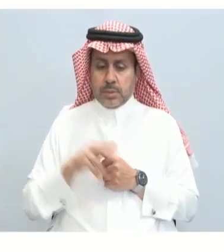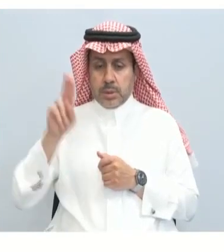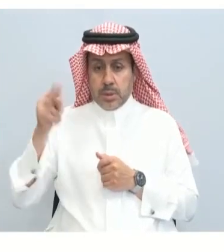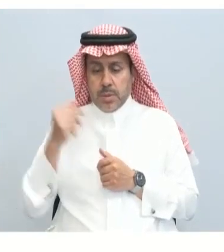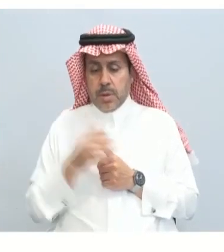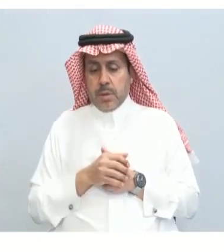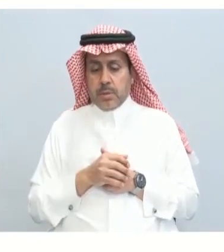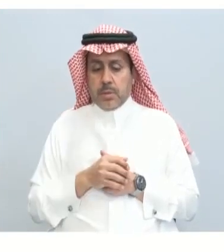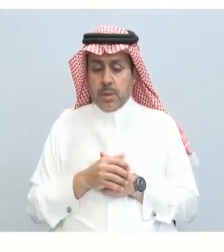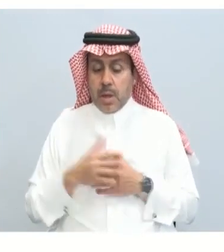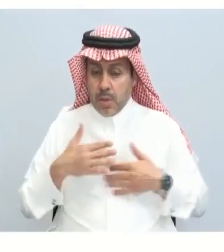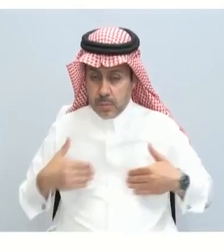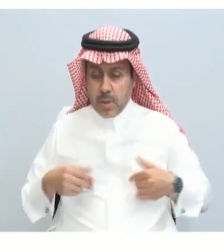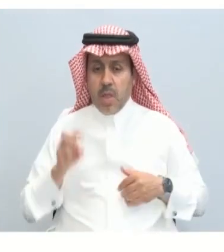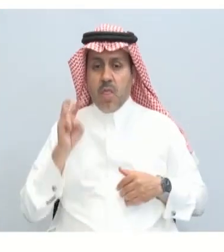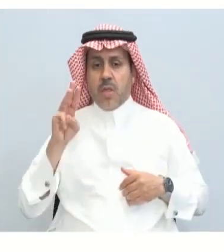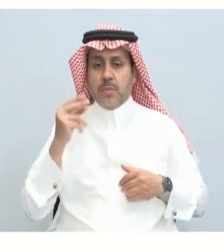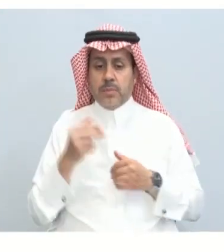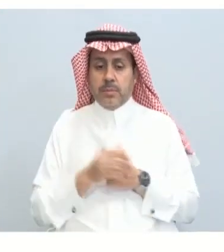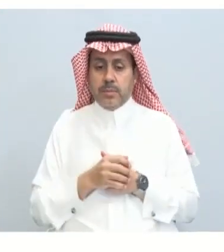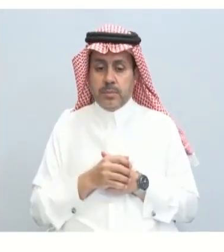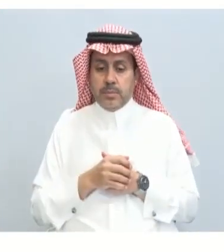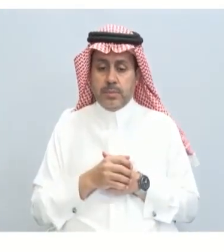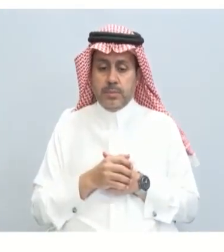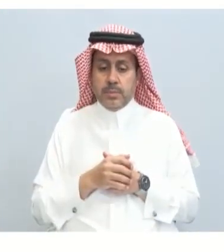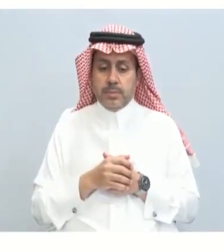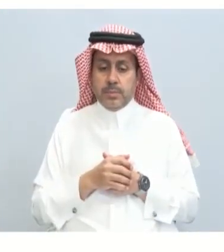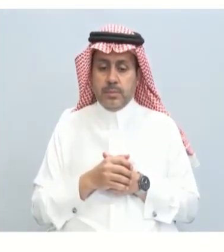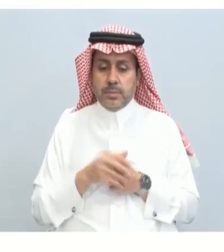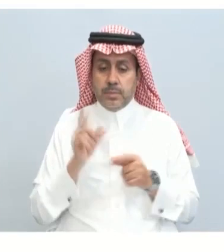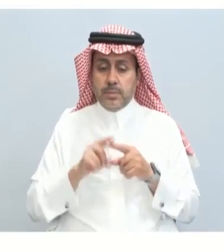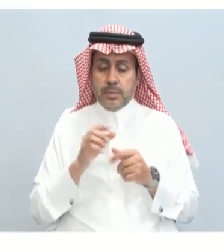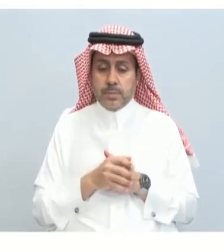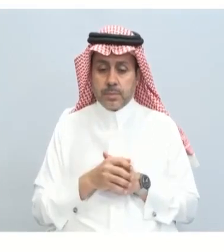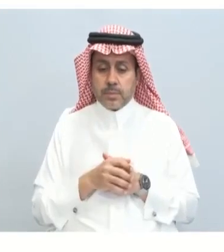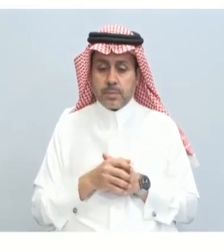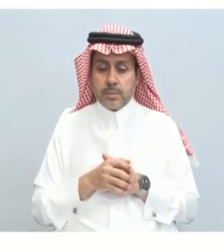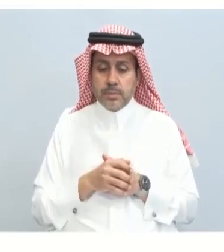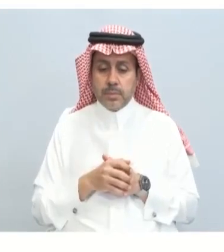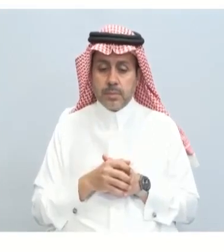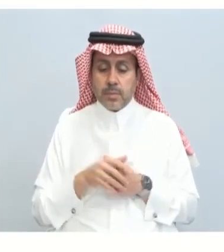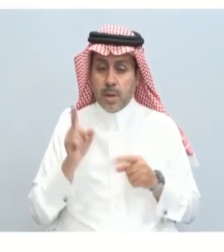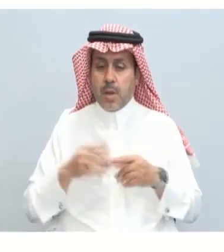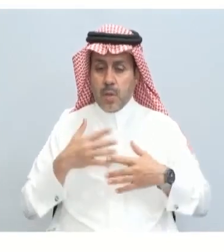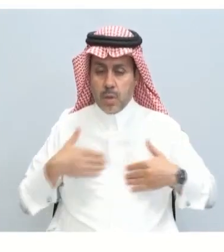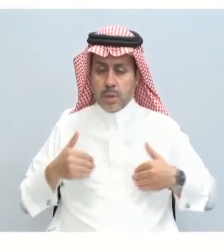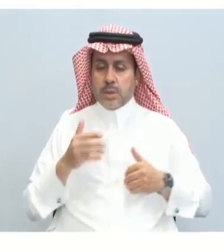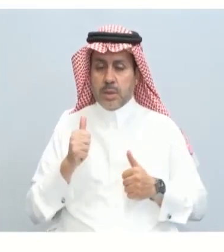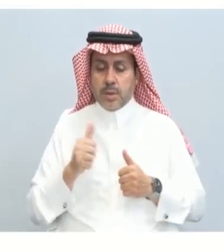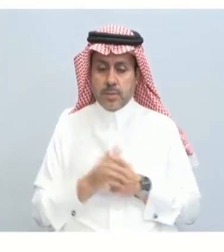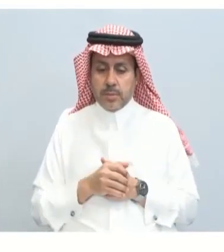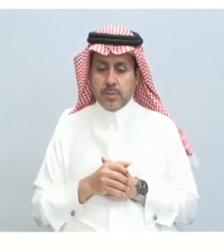حظك باسم كثغر باسم الاسلوب مباشر تقول مثلا حظك سعيد حظك